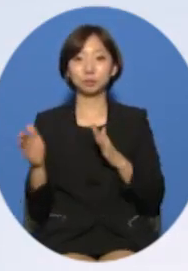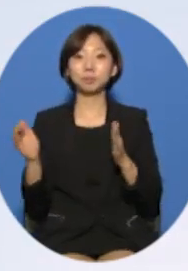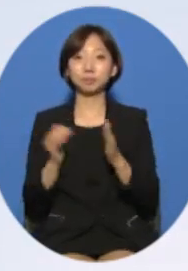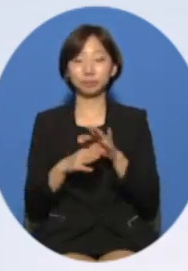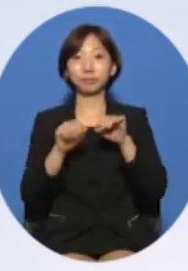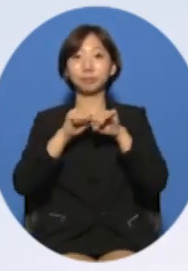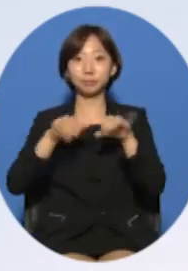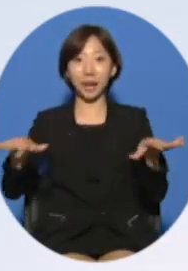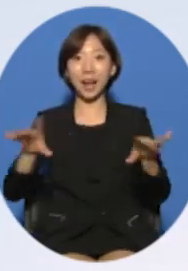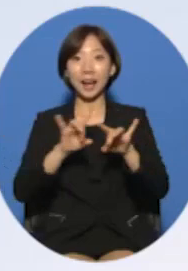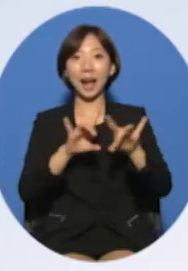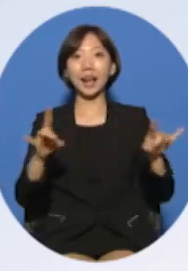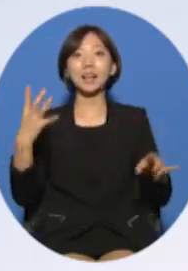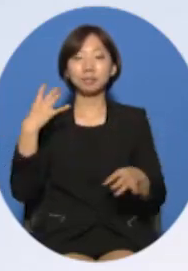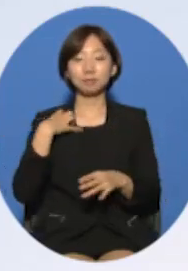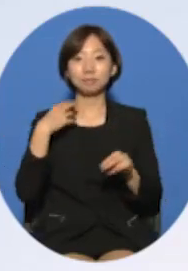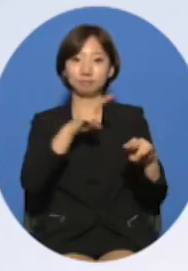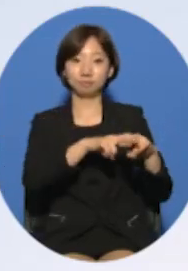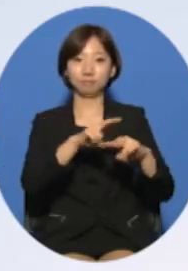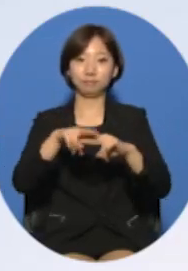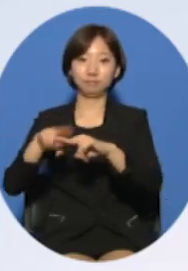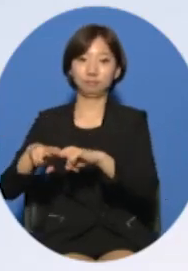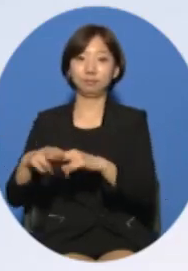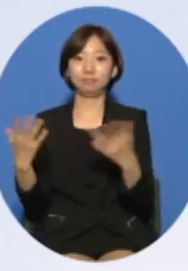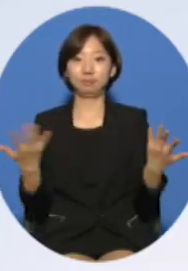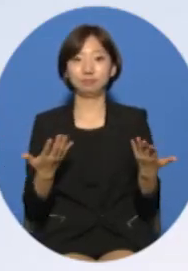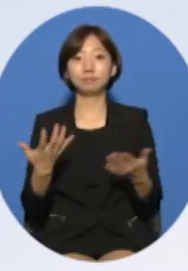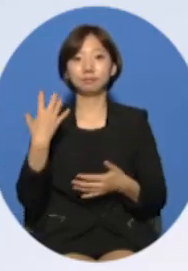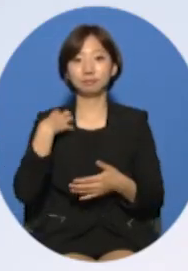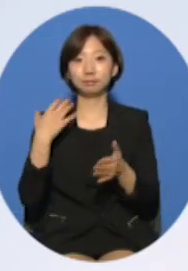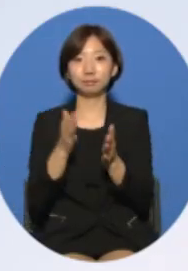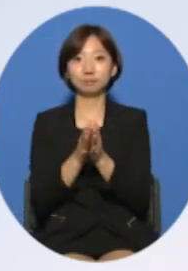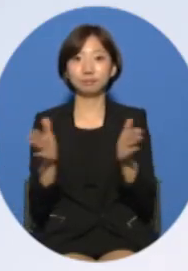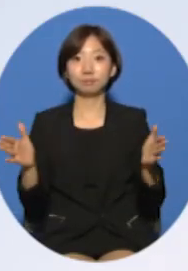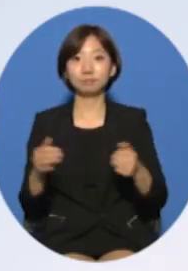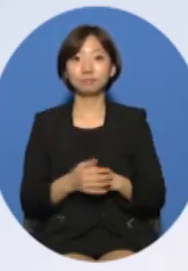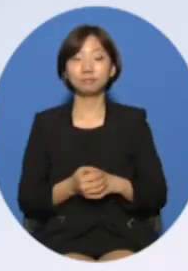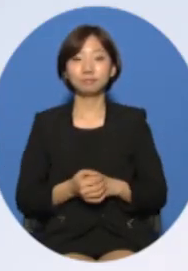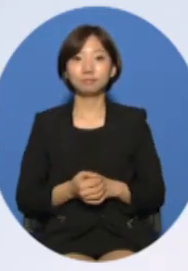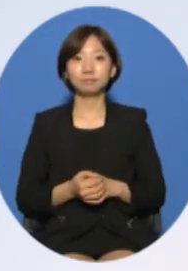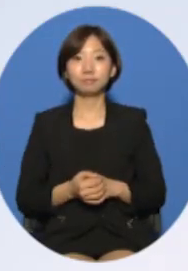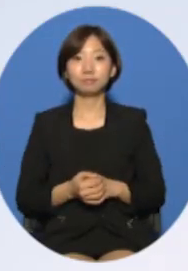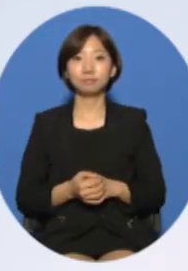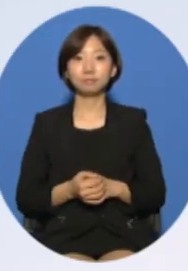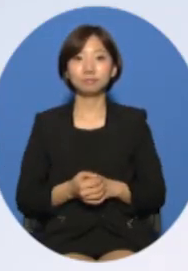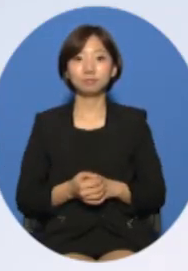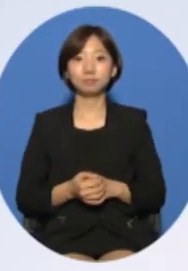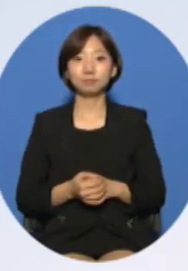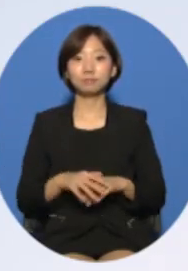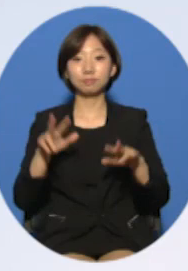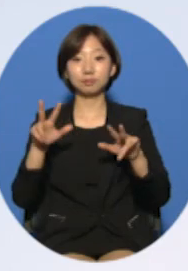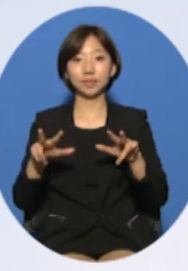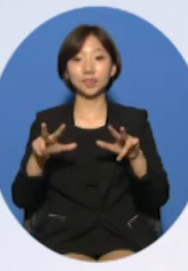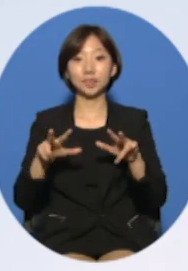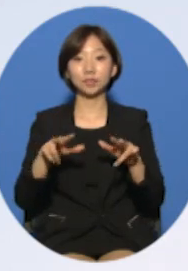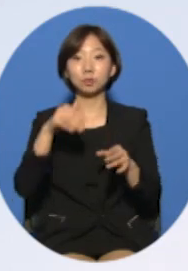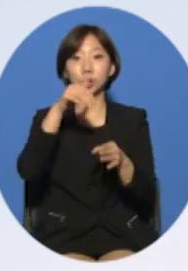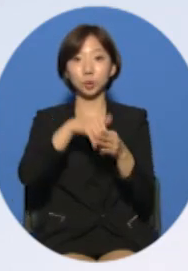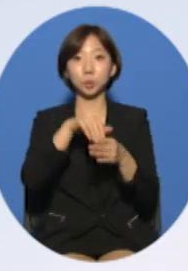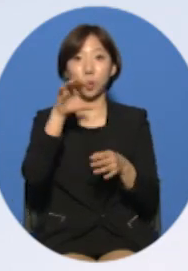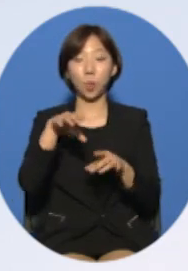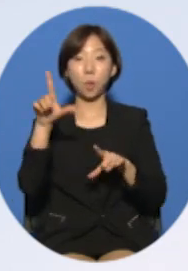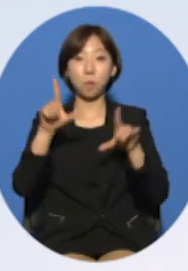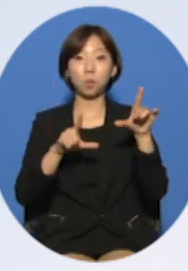하면서 각자의 자리에 각자 가서 각자 자리에 가서 이제 임무를 수행하는 거죠. 네, 지금 저희가 각 현장의 투표소 모습을 전해드리고